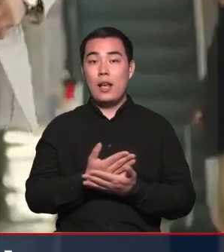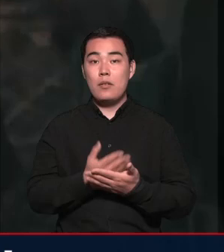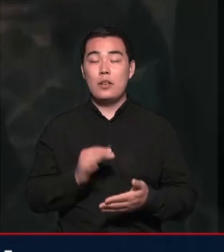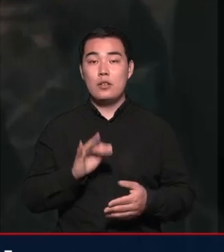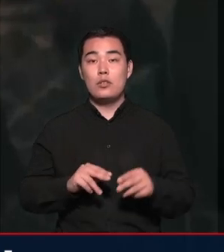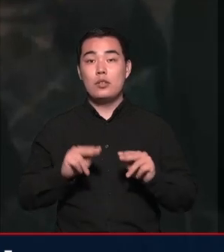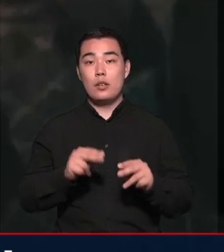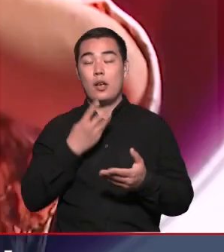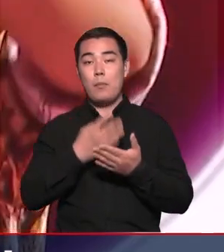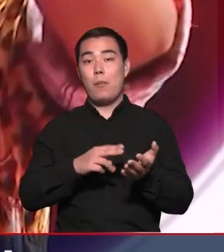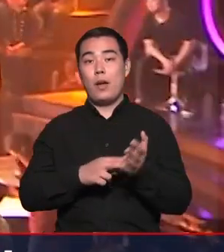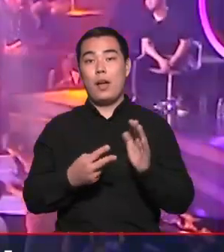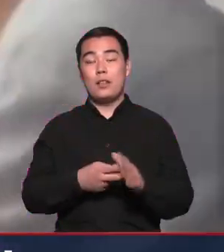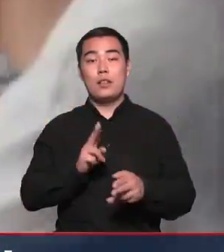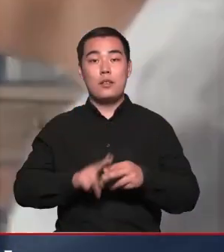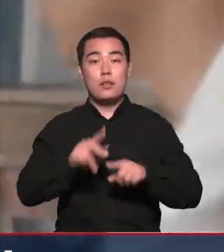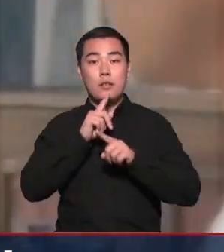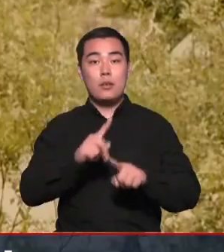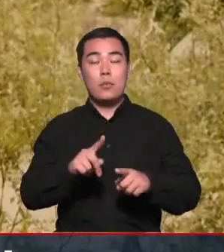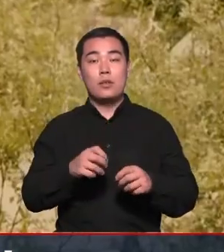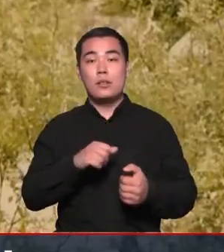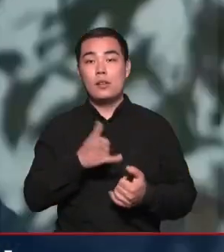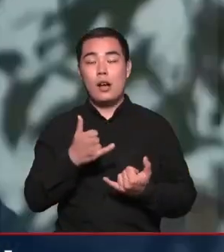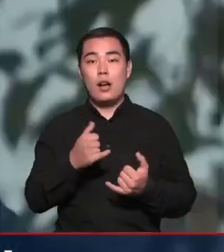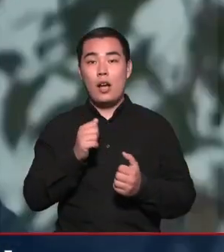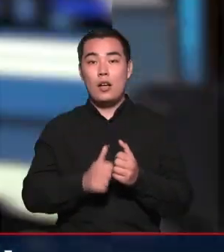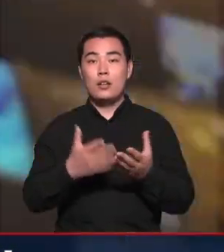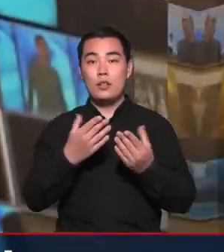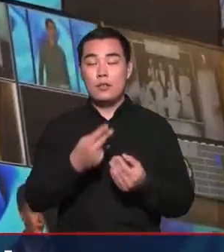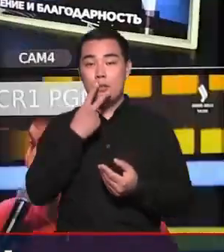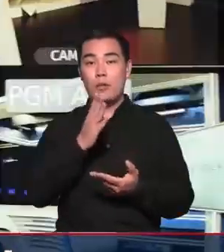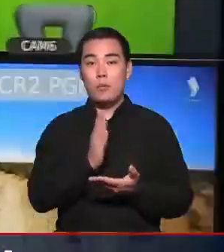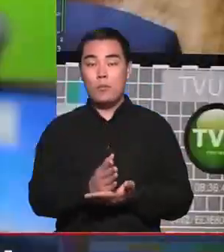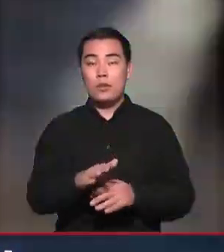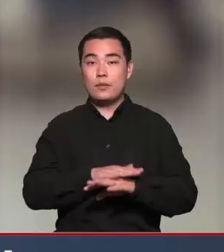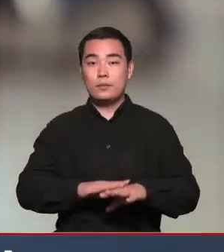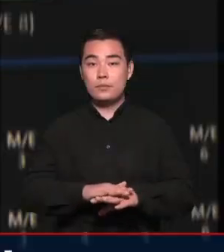әрі тартымды тележобалар таусылмайды. Арнамыз әрдайым қосулы болсын көрермен.